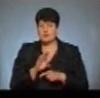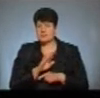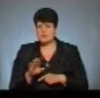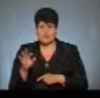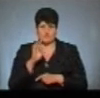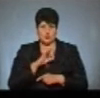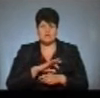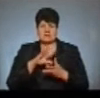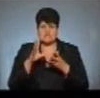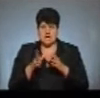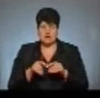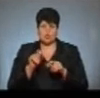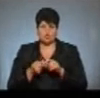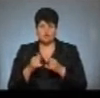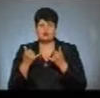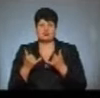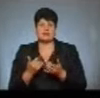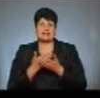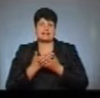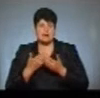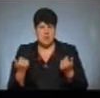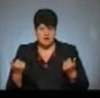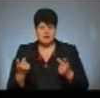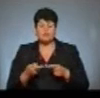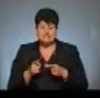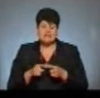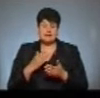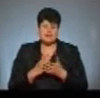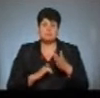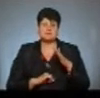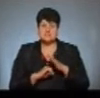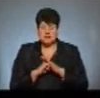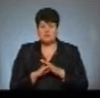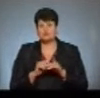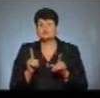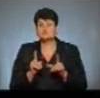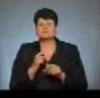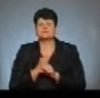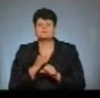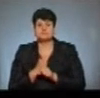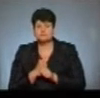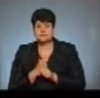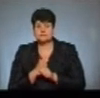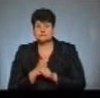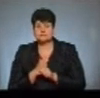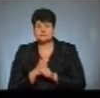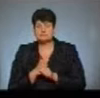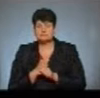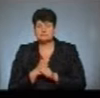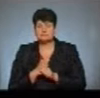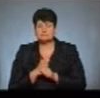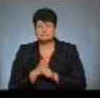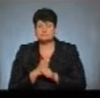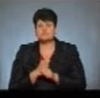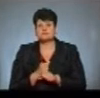використовуються, загального контролю сьогодні немає. Отже, це є підставою для того, щоб реагувати саме на таку дію.